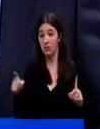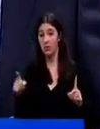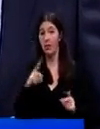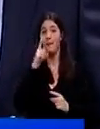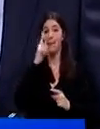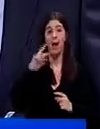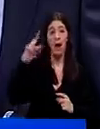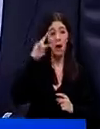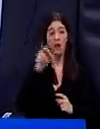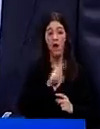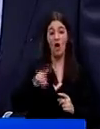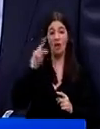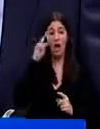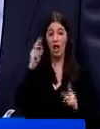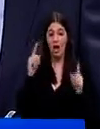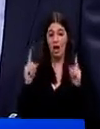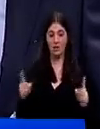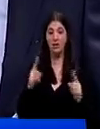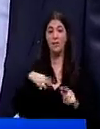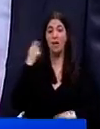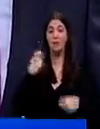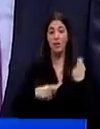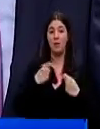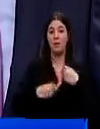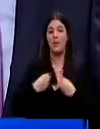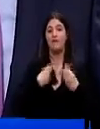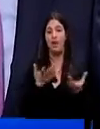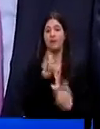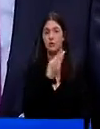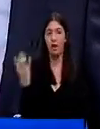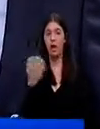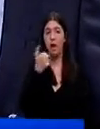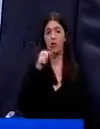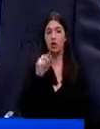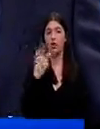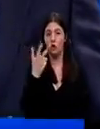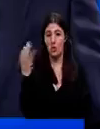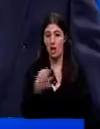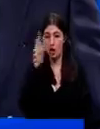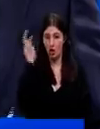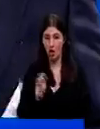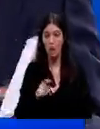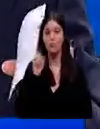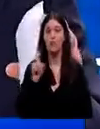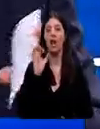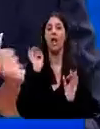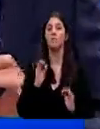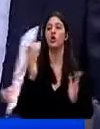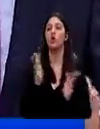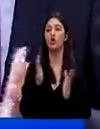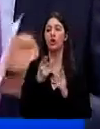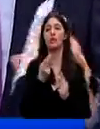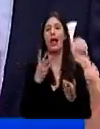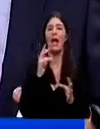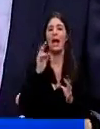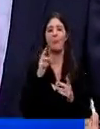1 Aralık'la 17 Aralık arasında Merkez Bankası'nın piyasaya sürdüğü rakam 6.3 milyar dolardır. Bunlar hep küçük rakamlar